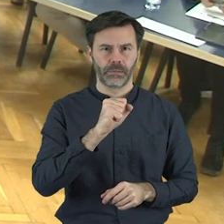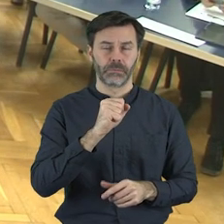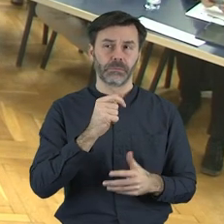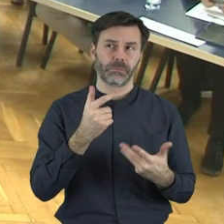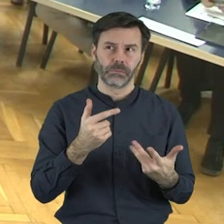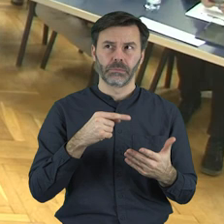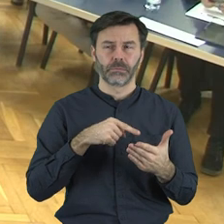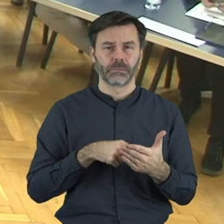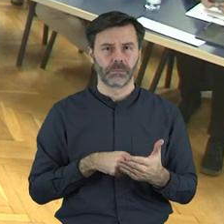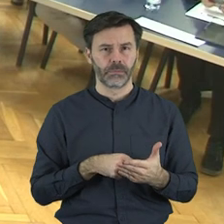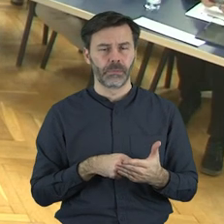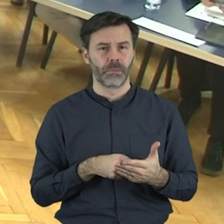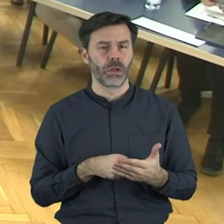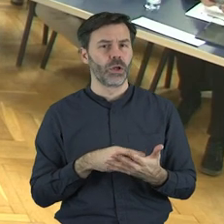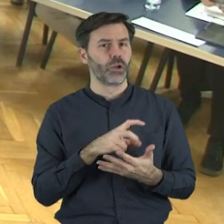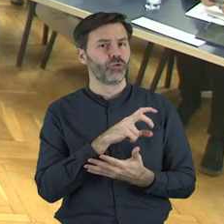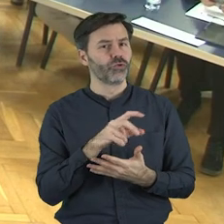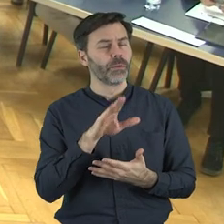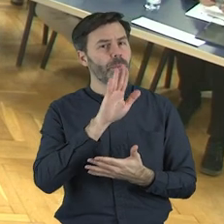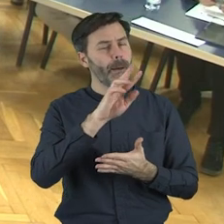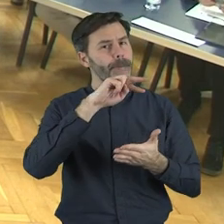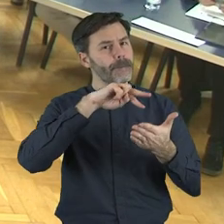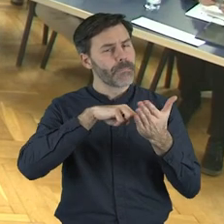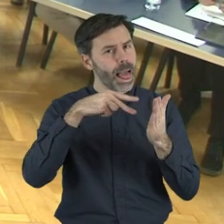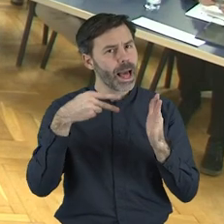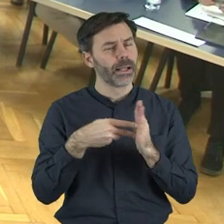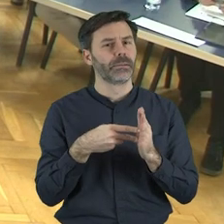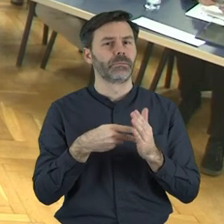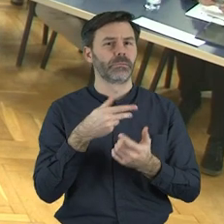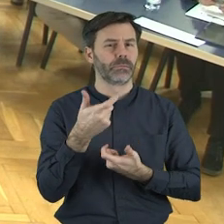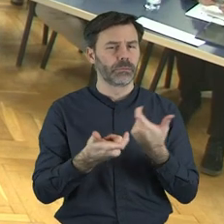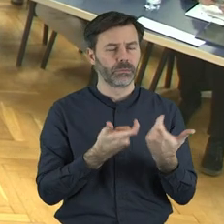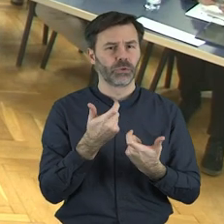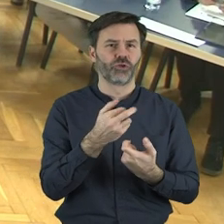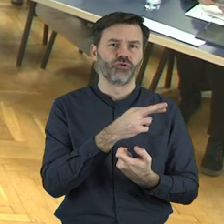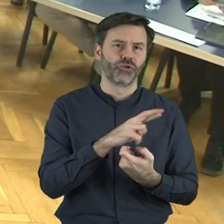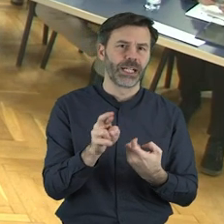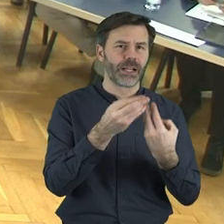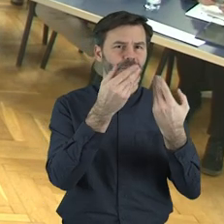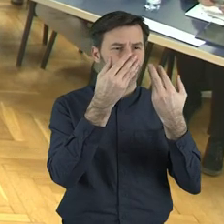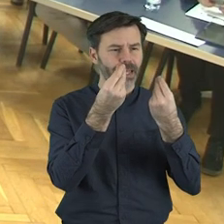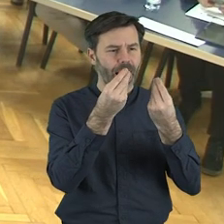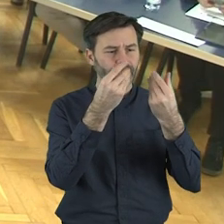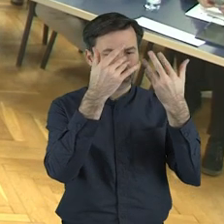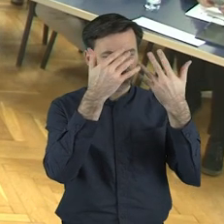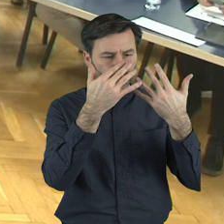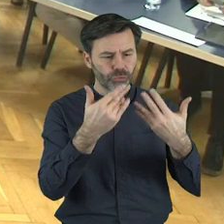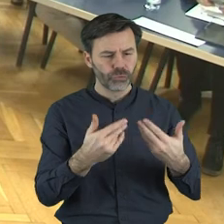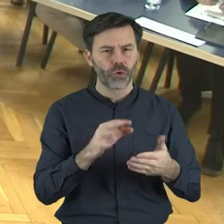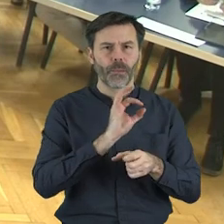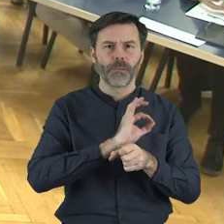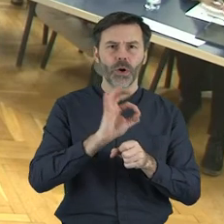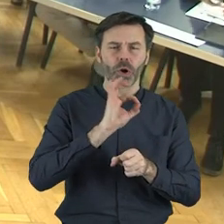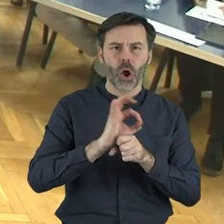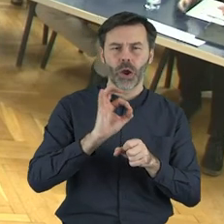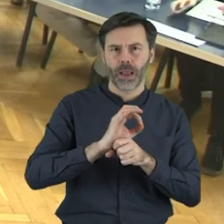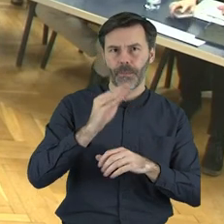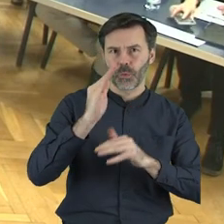planu rzeczowo-finansowego, projektów budowlanych, zamówień na